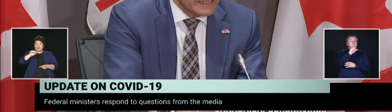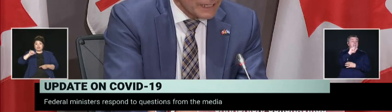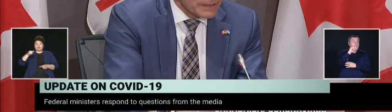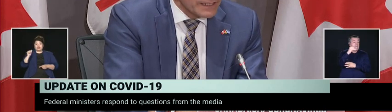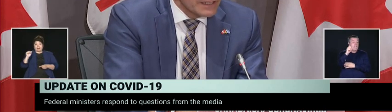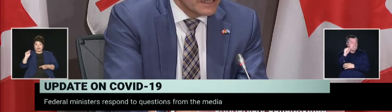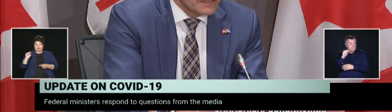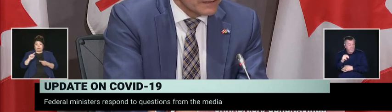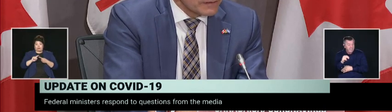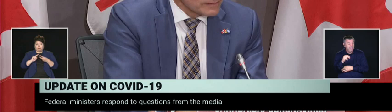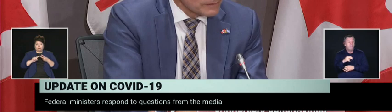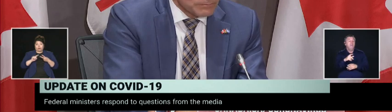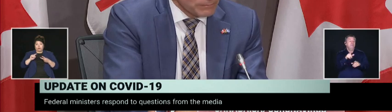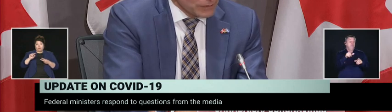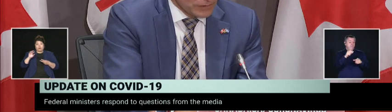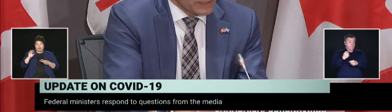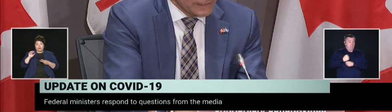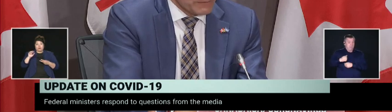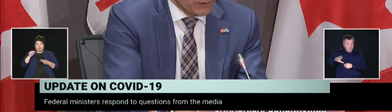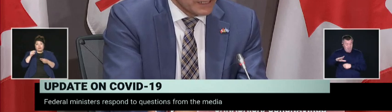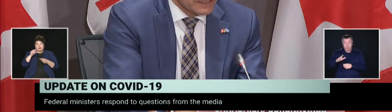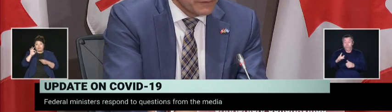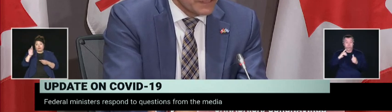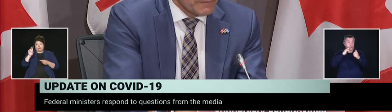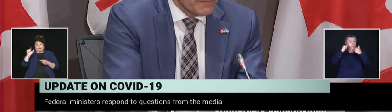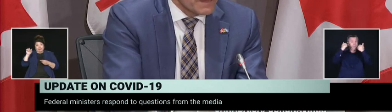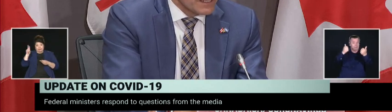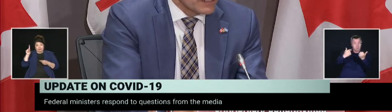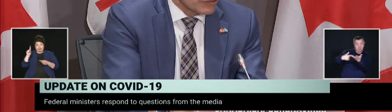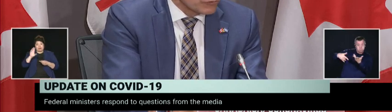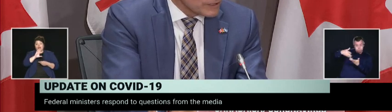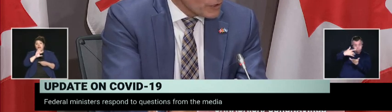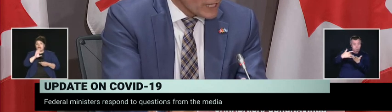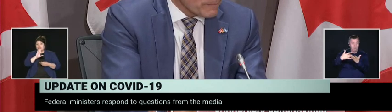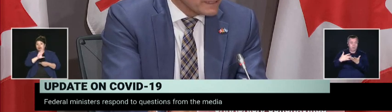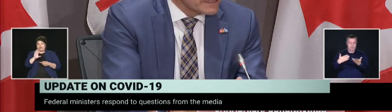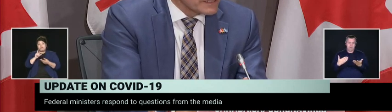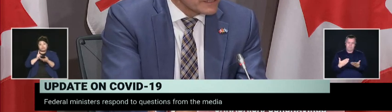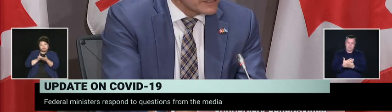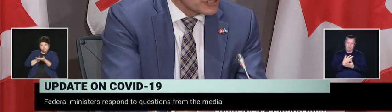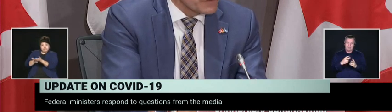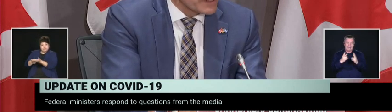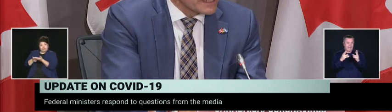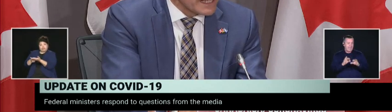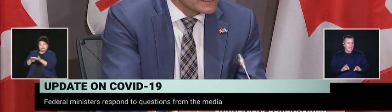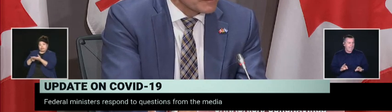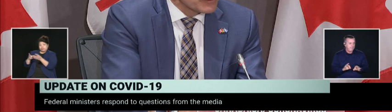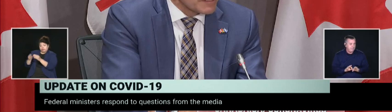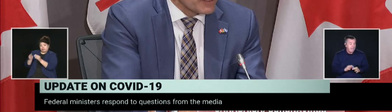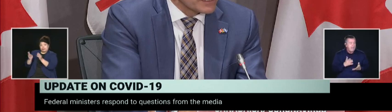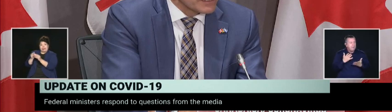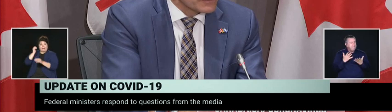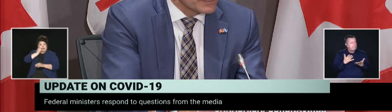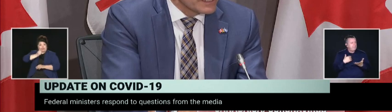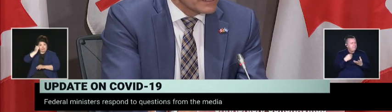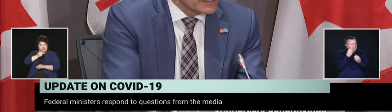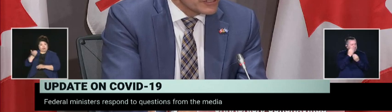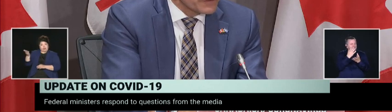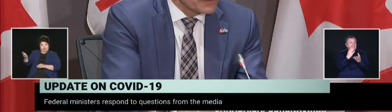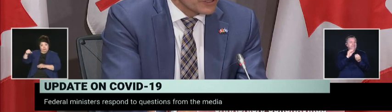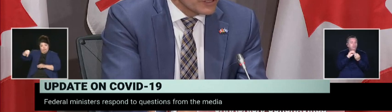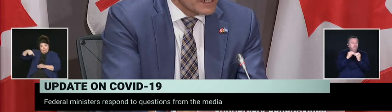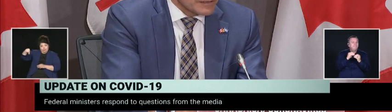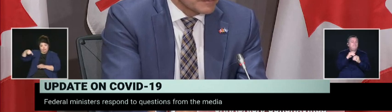ça va très bien, parce que c'est très important, évidemment. Peut-être un rappel des chiffres et des dates les plus importantes.